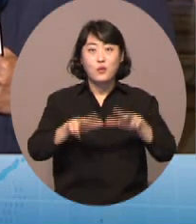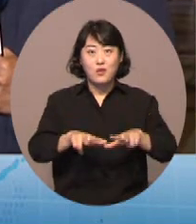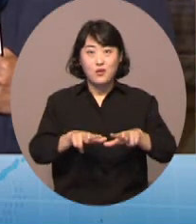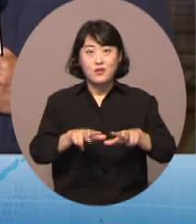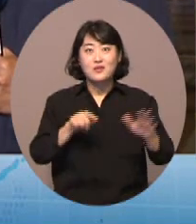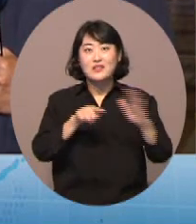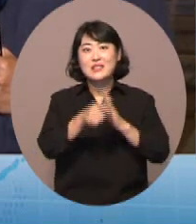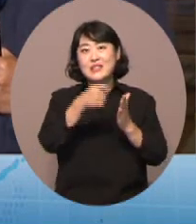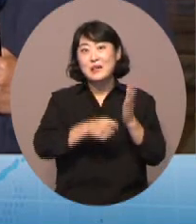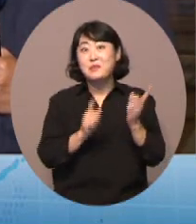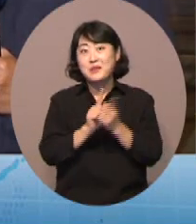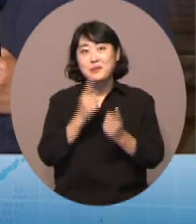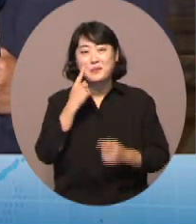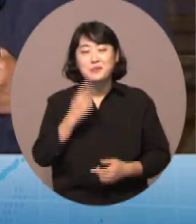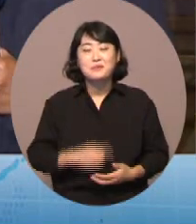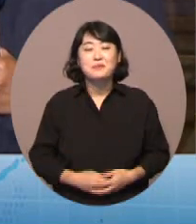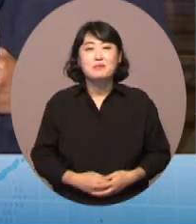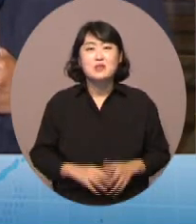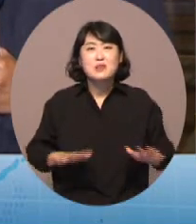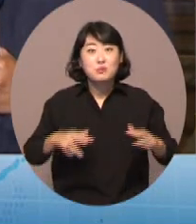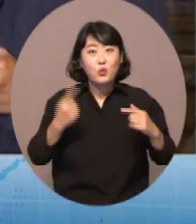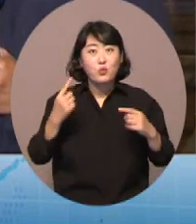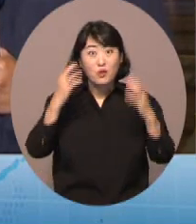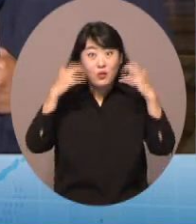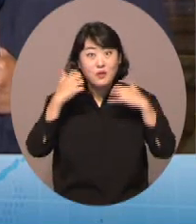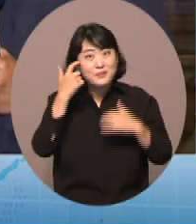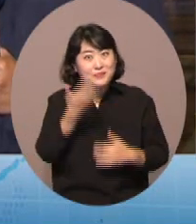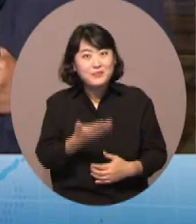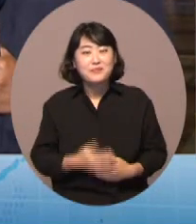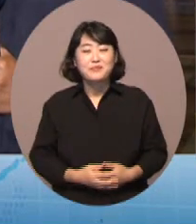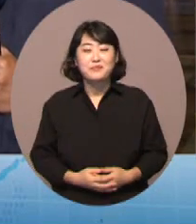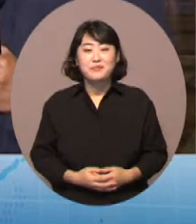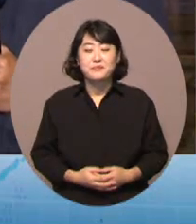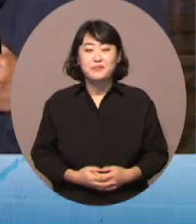연결해 보겠습니다. 김정국 기자, 지금도 많이 덥습니까?